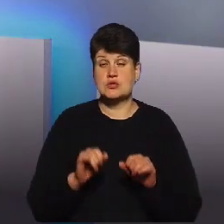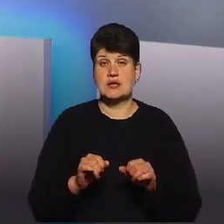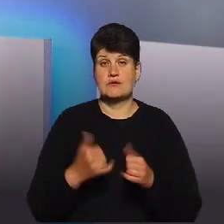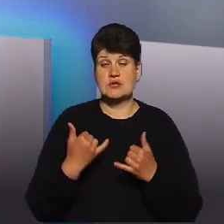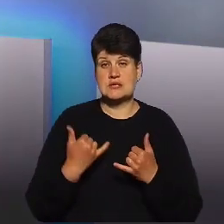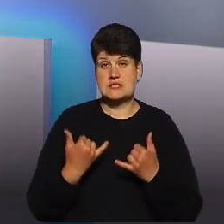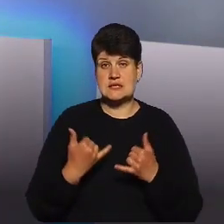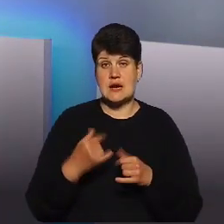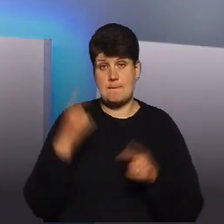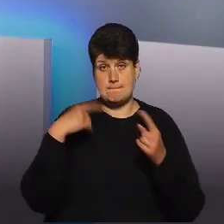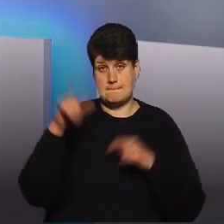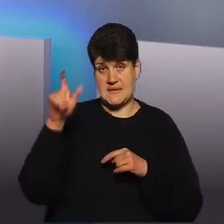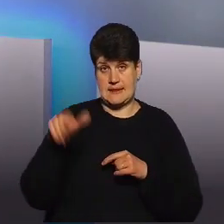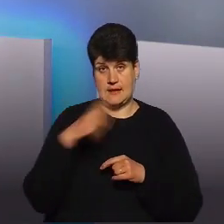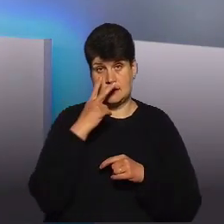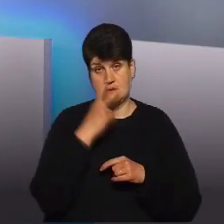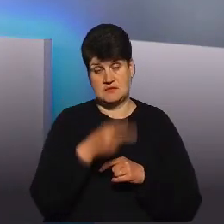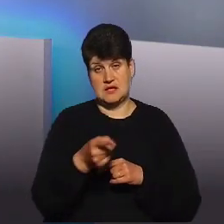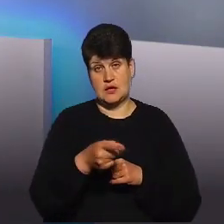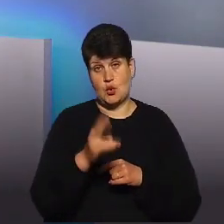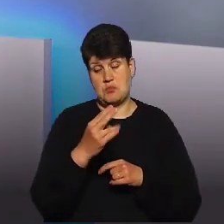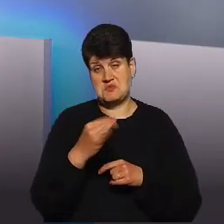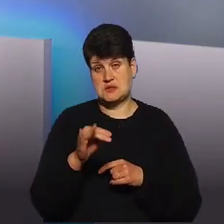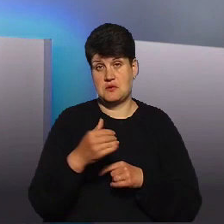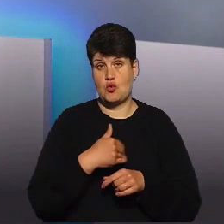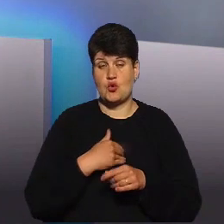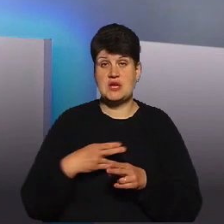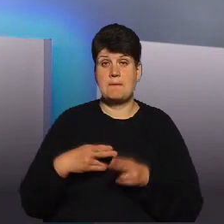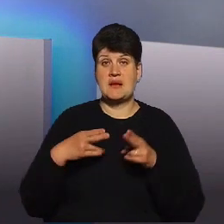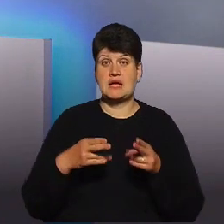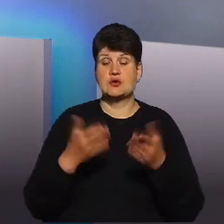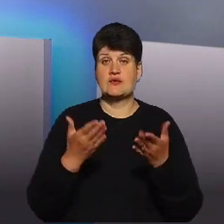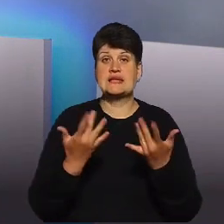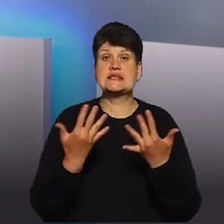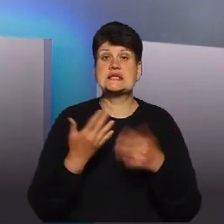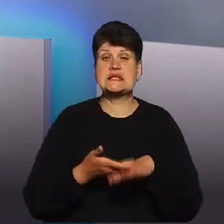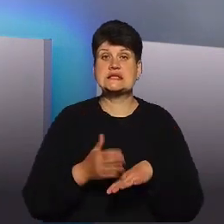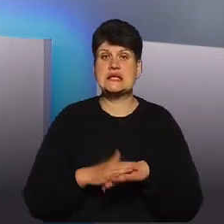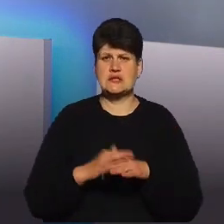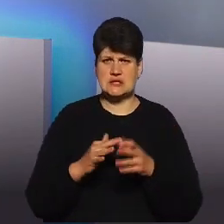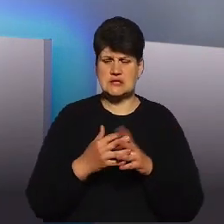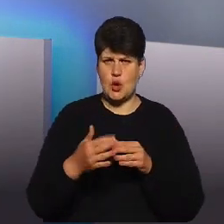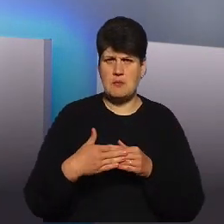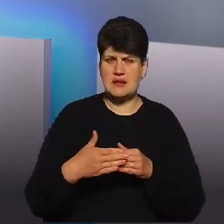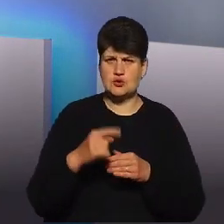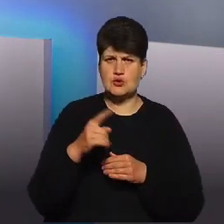так, і тернопільський навіть, і хоче десь до вас приїхати. Наскільки це складно? Це село близько до Збаржа, так,